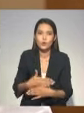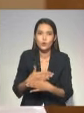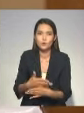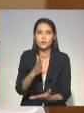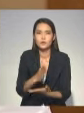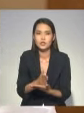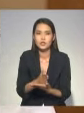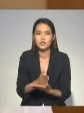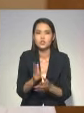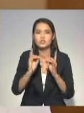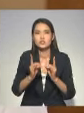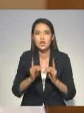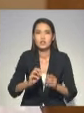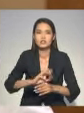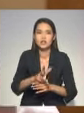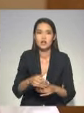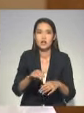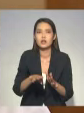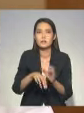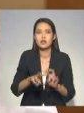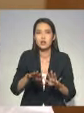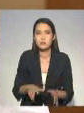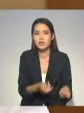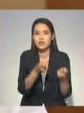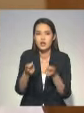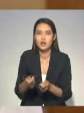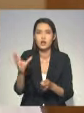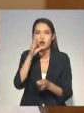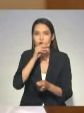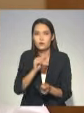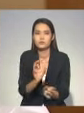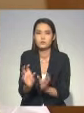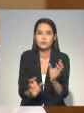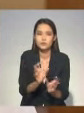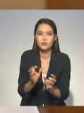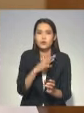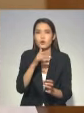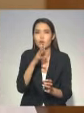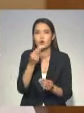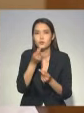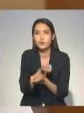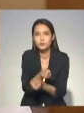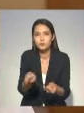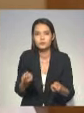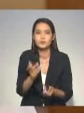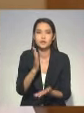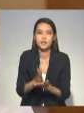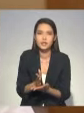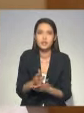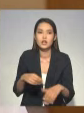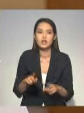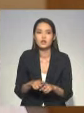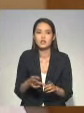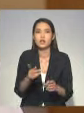эвакуациялап жатақханаларға орналастырдық. Жаңа жатын орындары, жастықтарына дейін жаңа төрт уақыт бойы тамақтарын беріп жатырмыз. Айран,